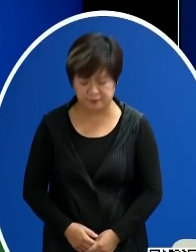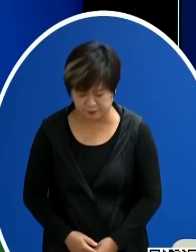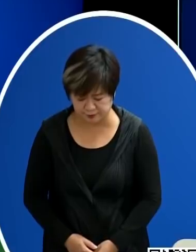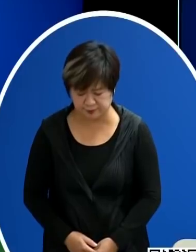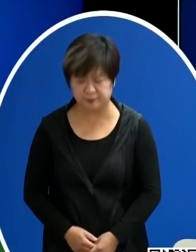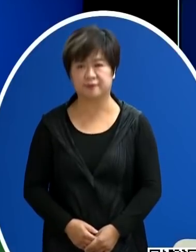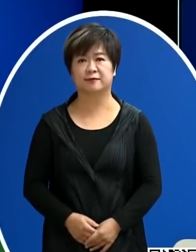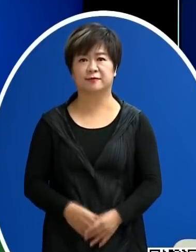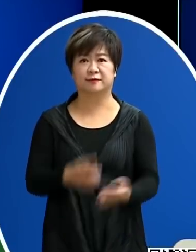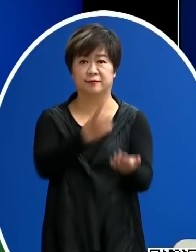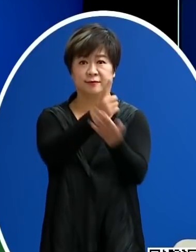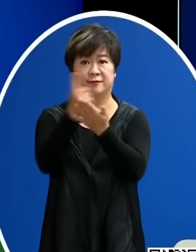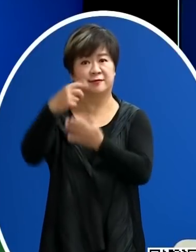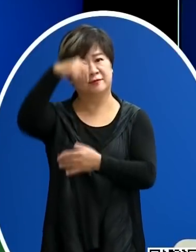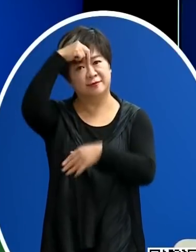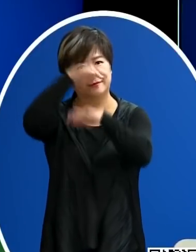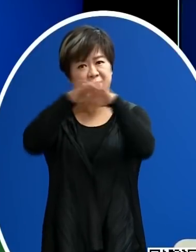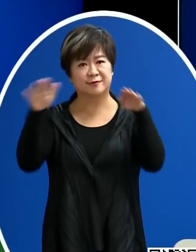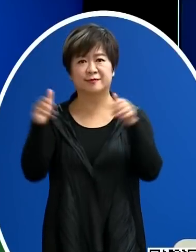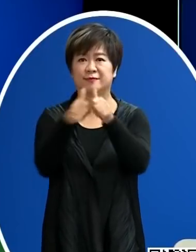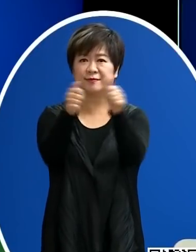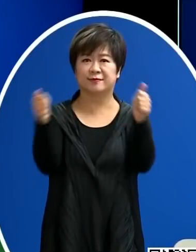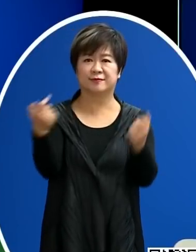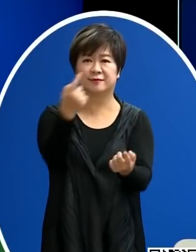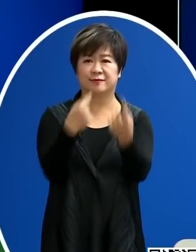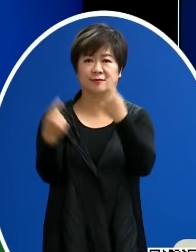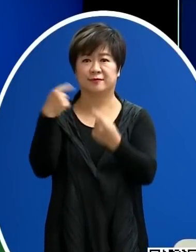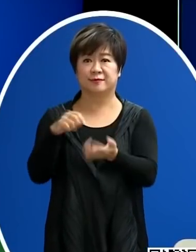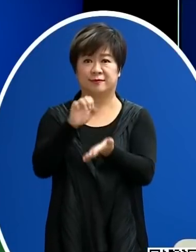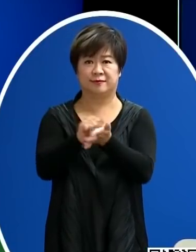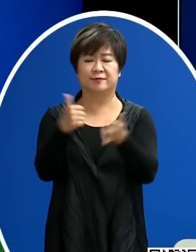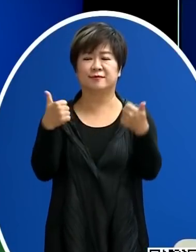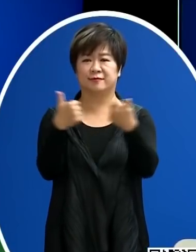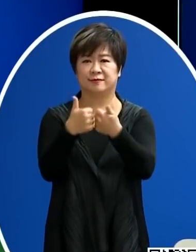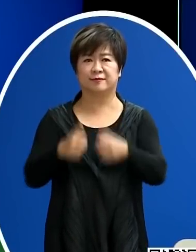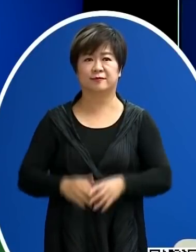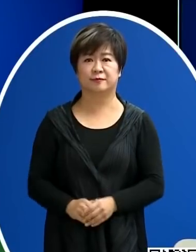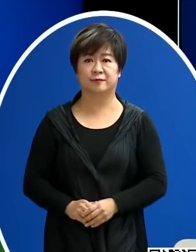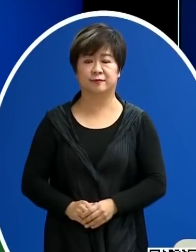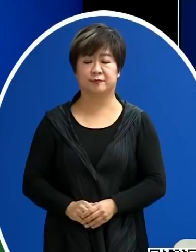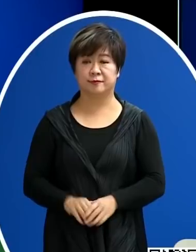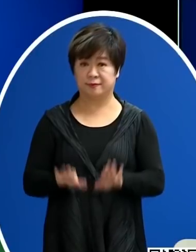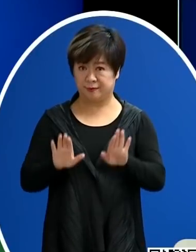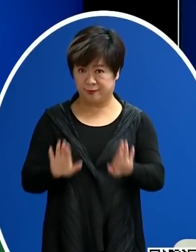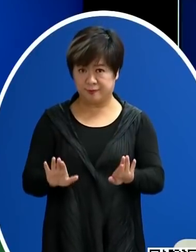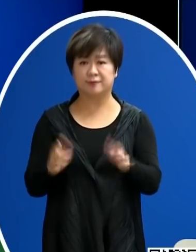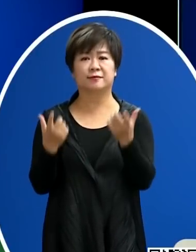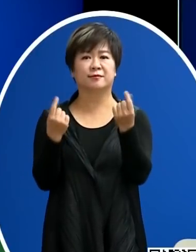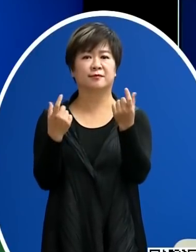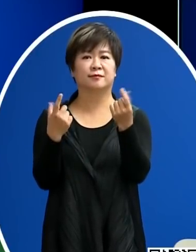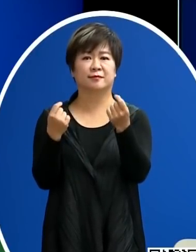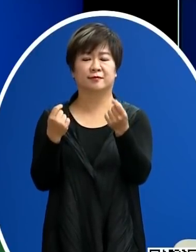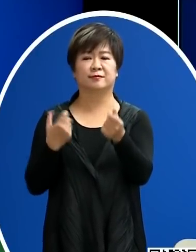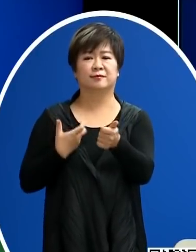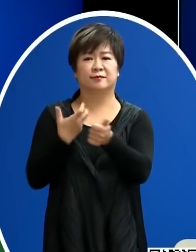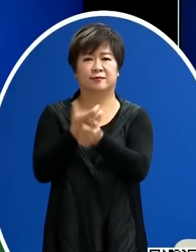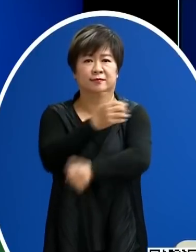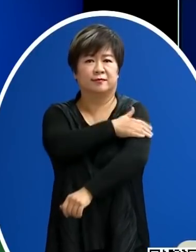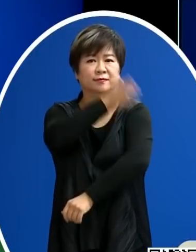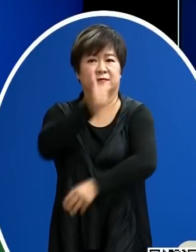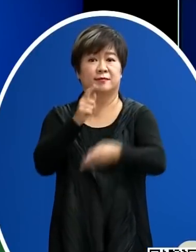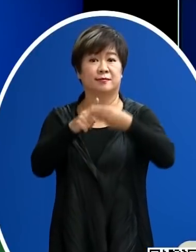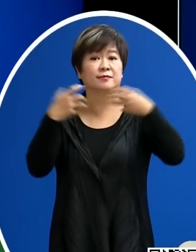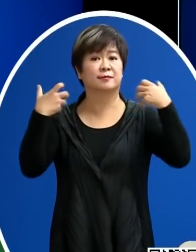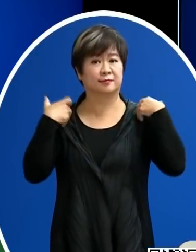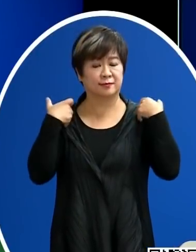各位媒体朋友们，大家午安。好，谢谢大家参加我们今天指挥中心的记者会。那我们今天的记者会还是我们陈指挥官来